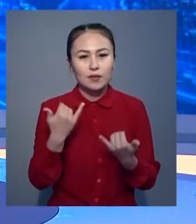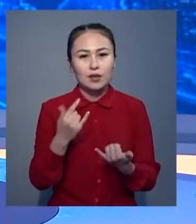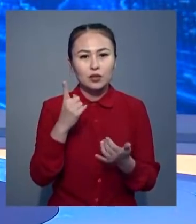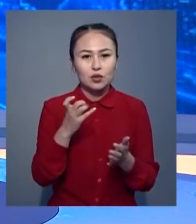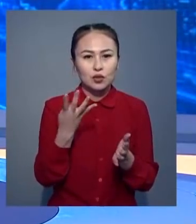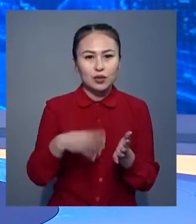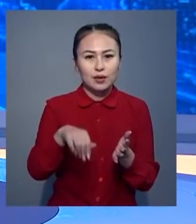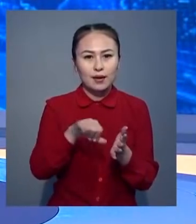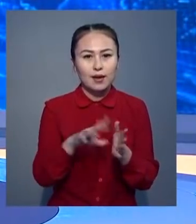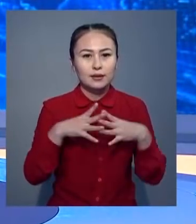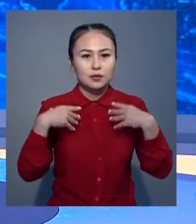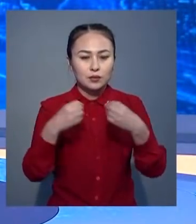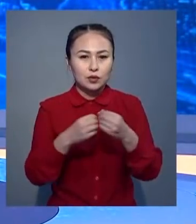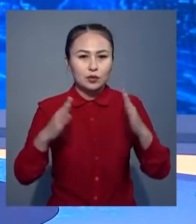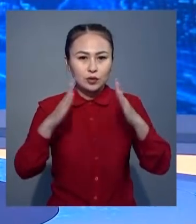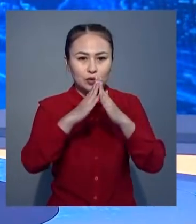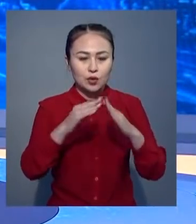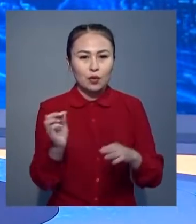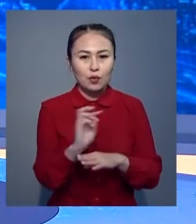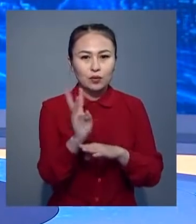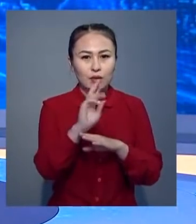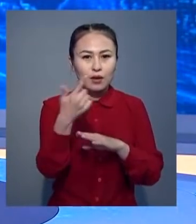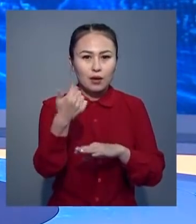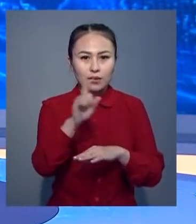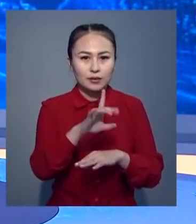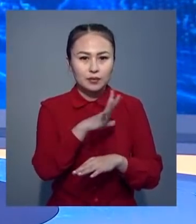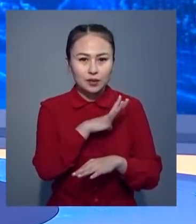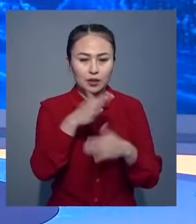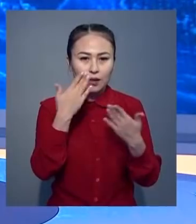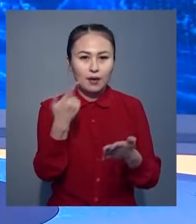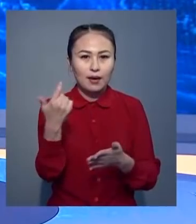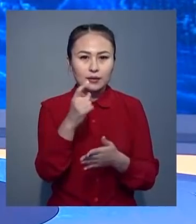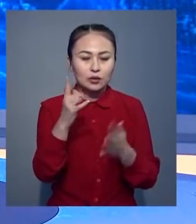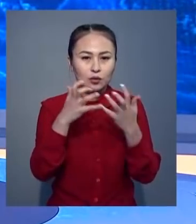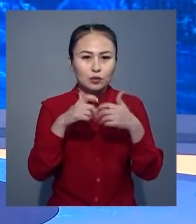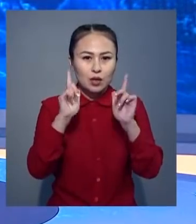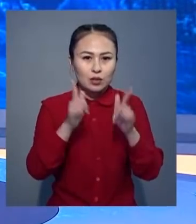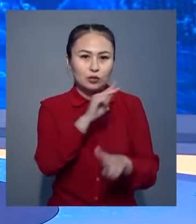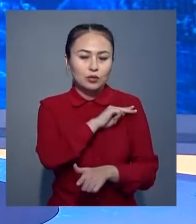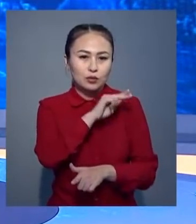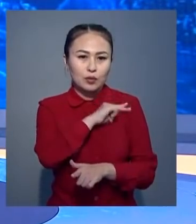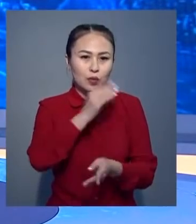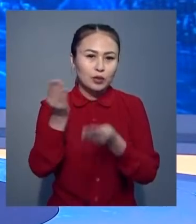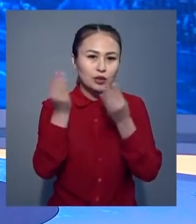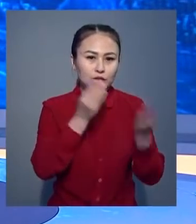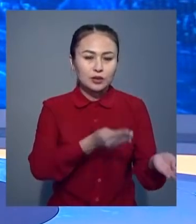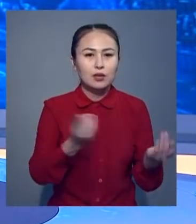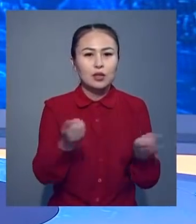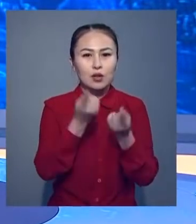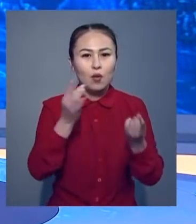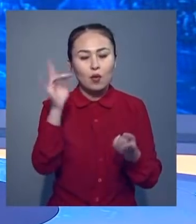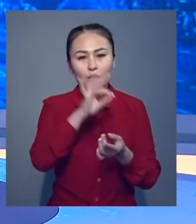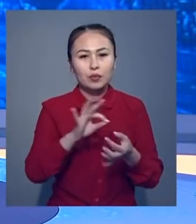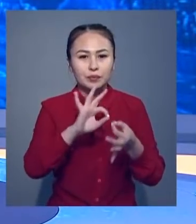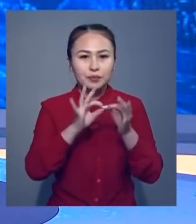дейін осындай санаттағы 146 отбасының үйіне көгілдір отын кірген. Өңірдегі газдандыру жұмыстар мен ұсынылып отырған жеңілдіктер